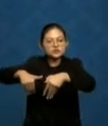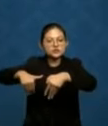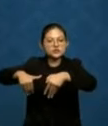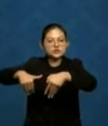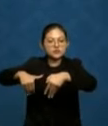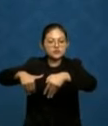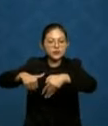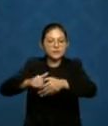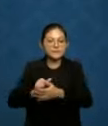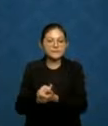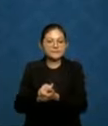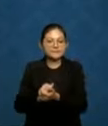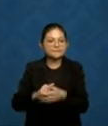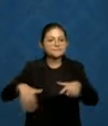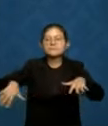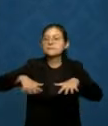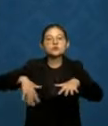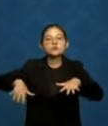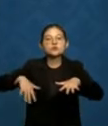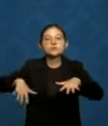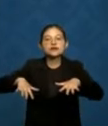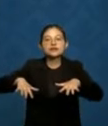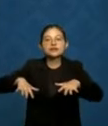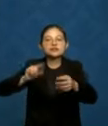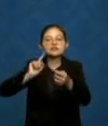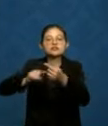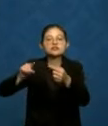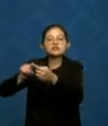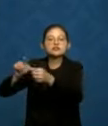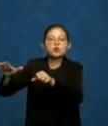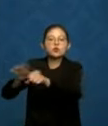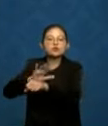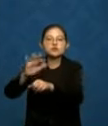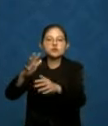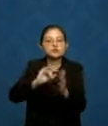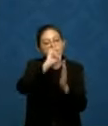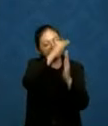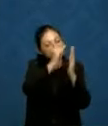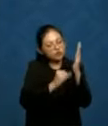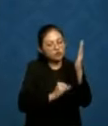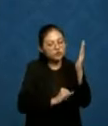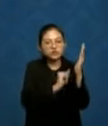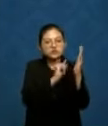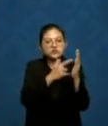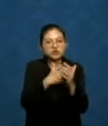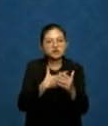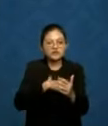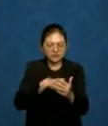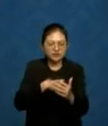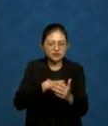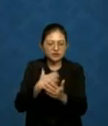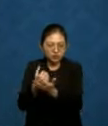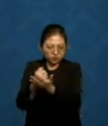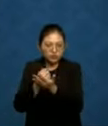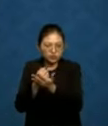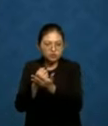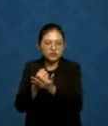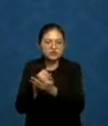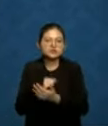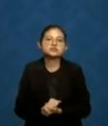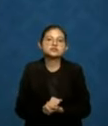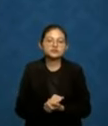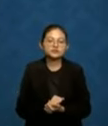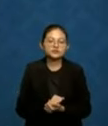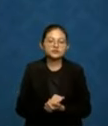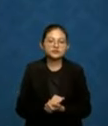ครับก็ทั่วไปนะครับชนบทกับทุกจังหวัดนั่นแหละที่มีความต้องการนะครับเมื่อเขามี